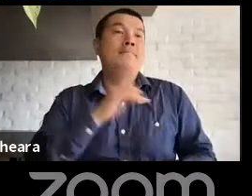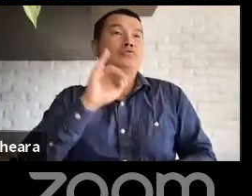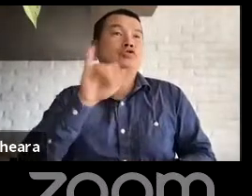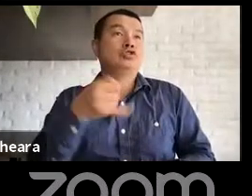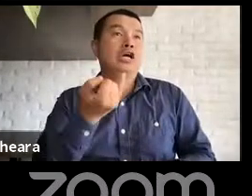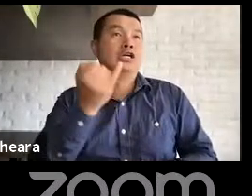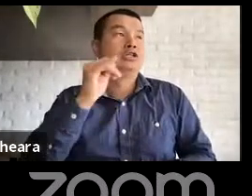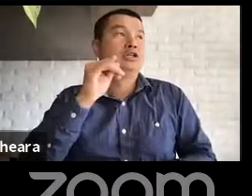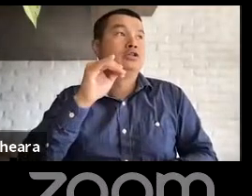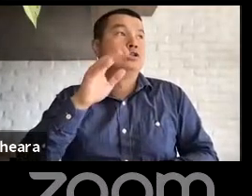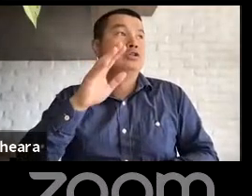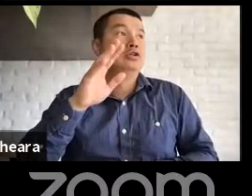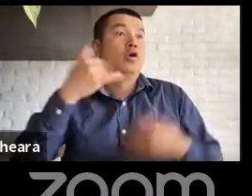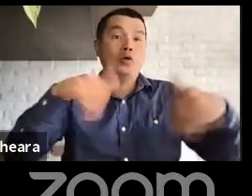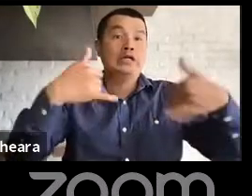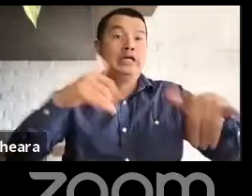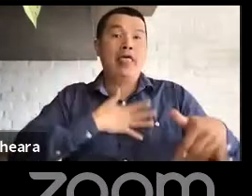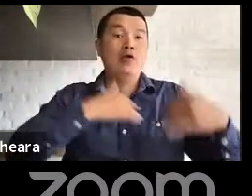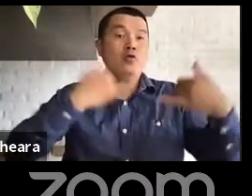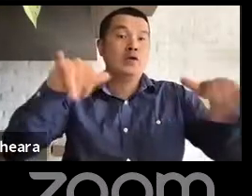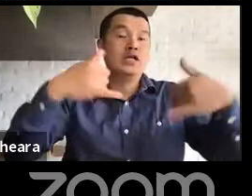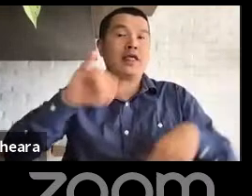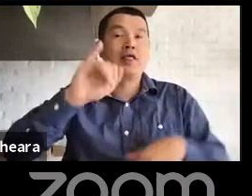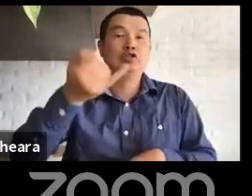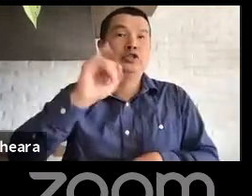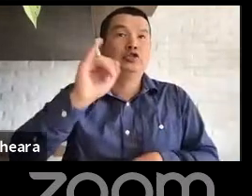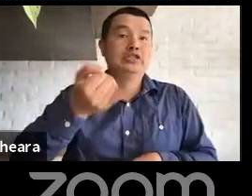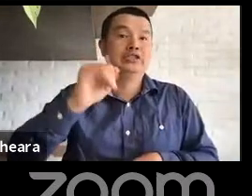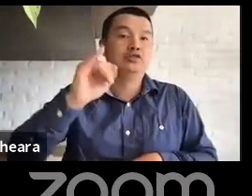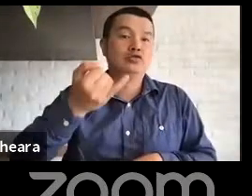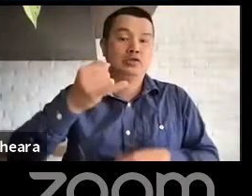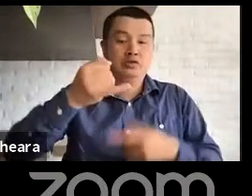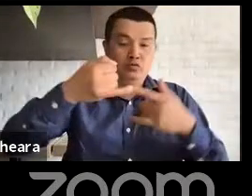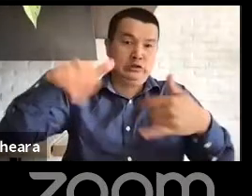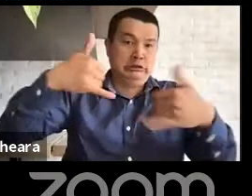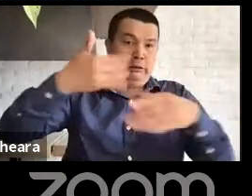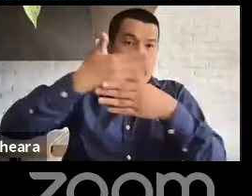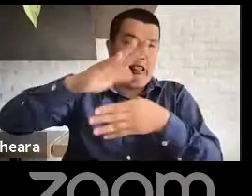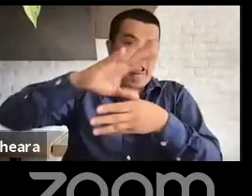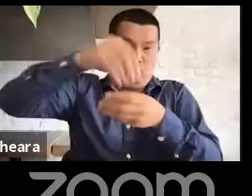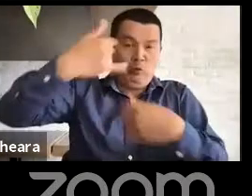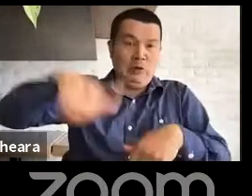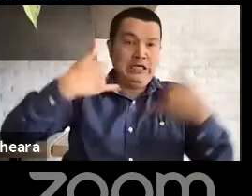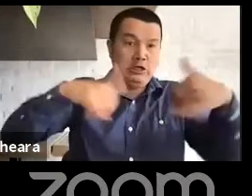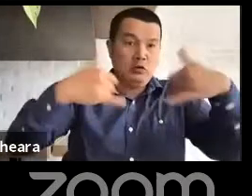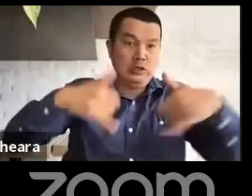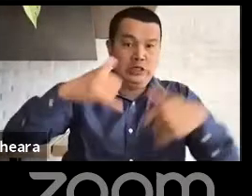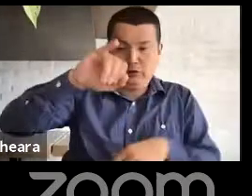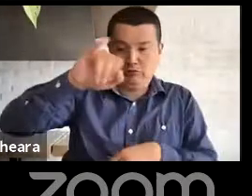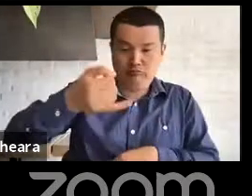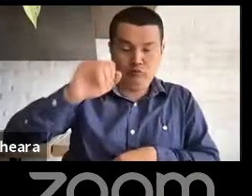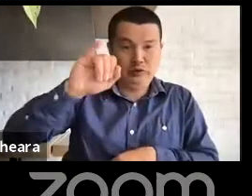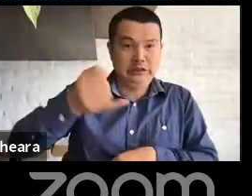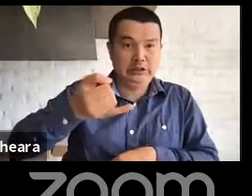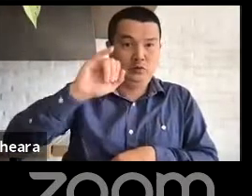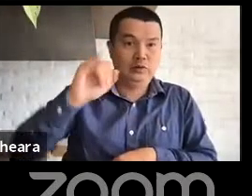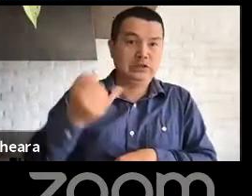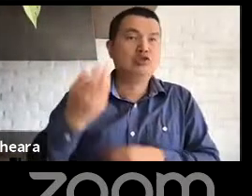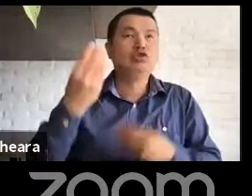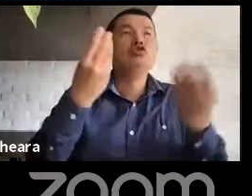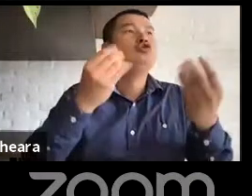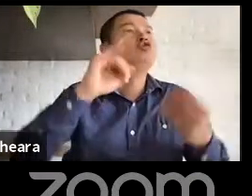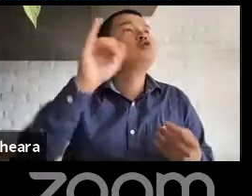Par exemple, mettons si j'aime jouer. Donc, ça peut